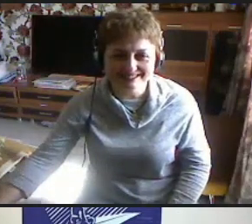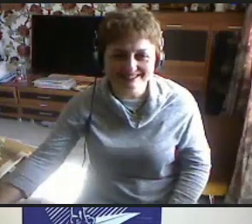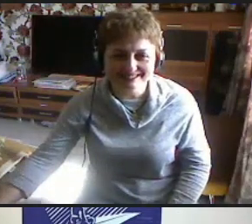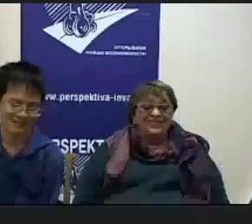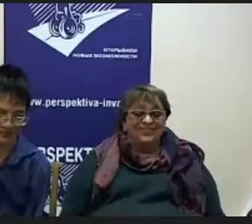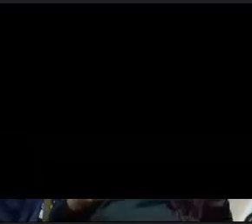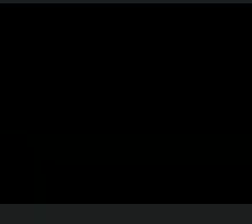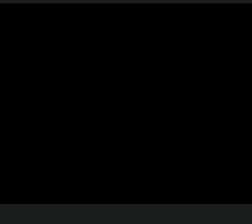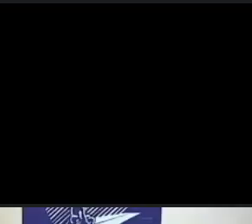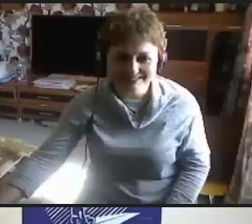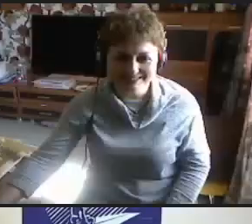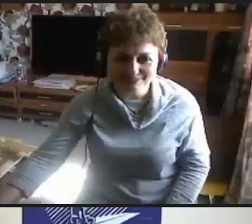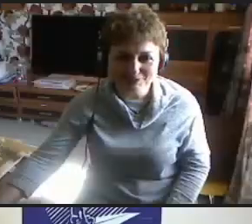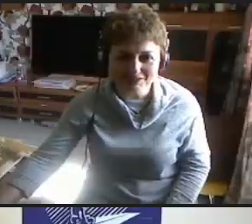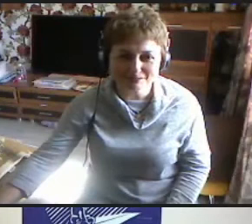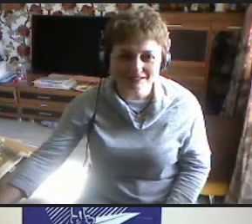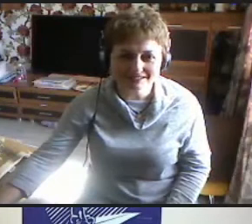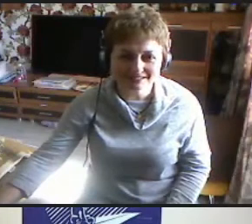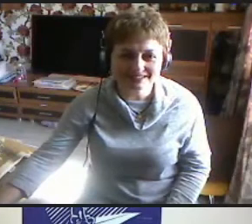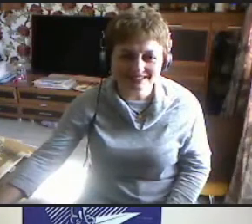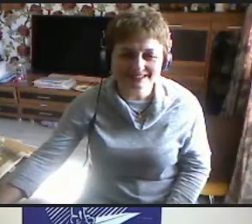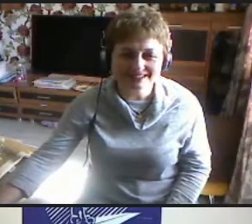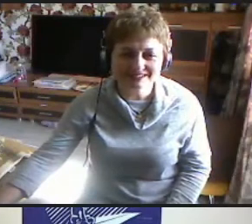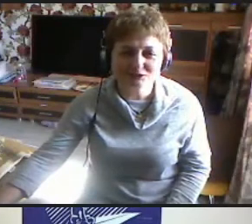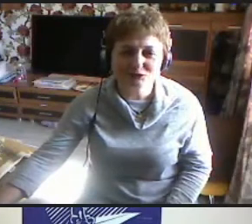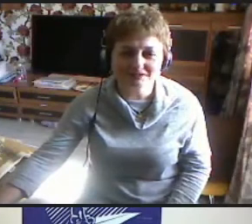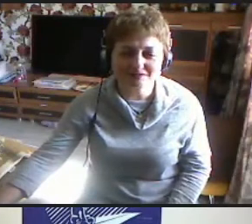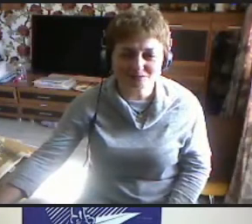наших вебинарах. Все, пока-пока. До свидания. Всего доброго.